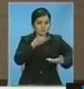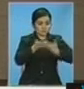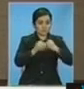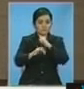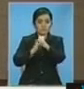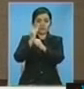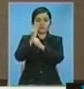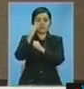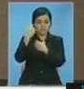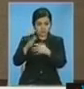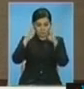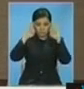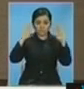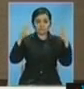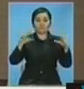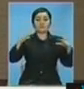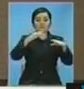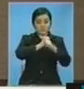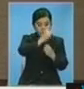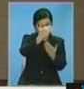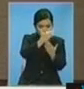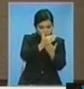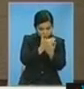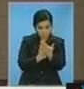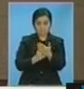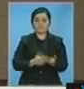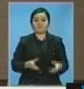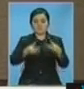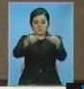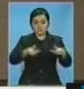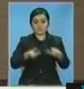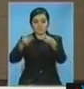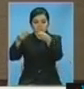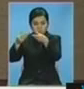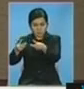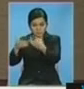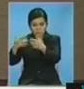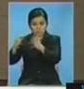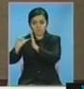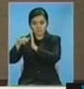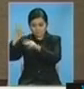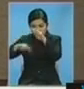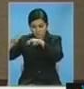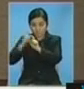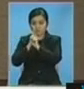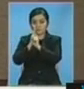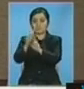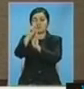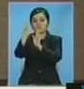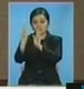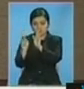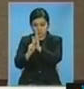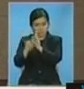ก็ได้ส่งให้กับทางเลขาธิการในการตรวจสอบคุณสมบัติตามกฎหมายและตามรัฐธรรมนูญเหมือนอย่